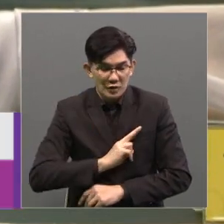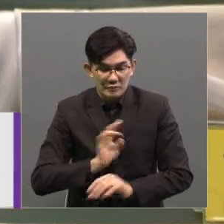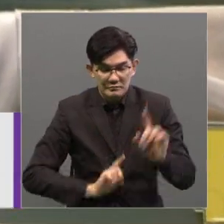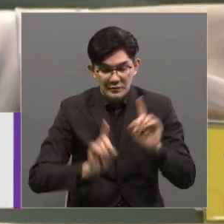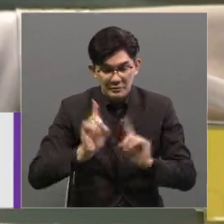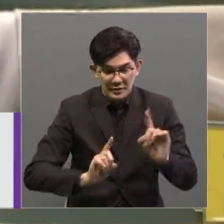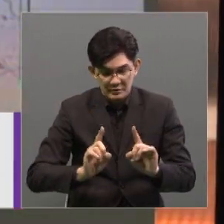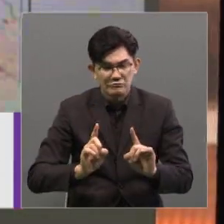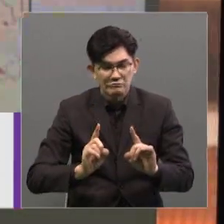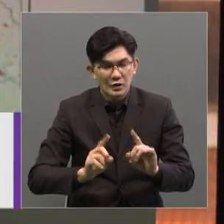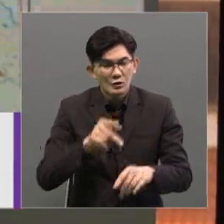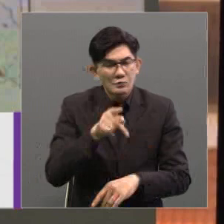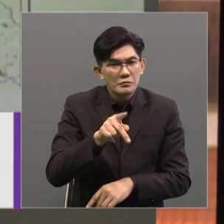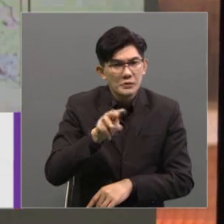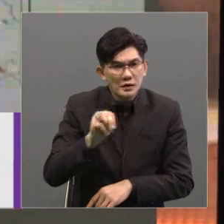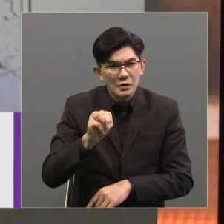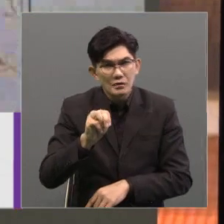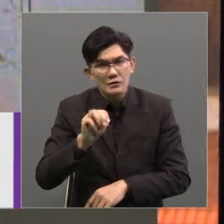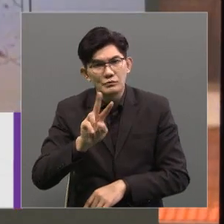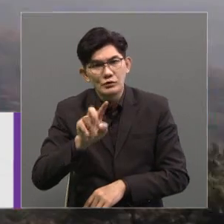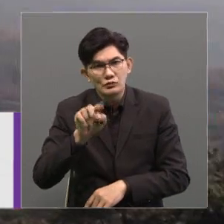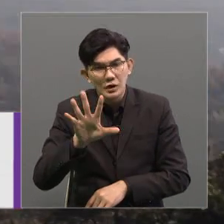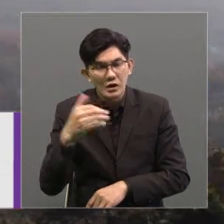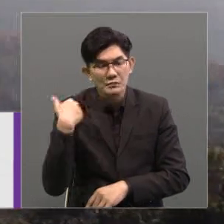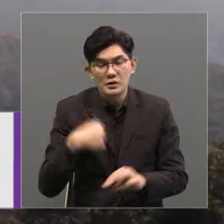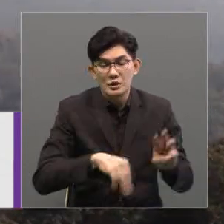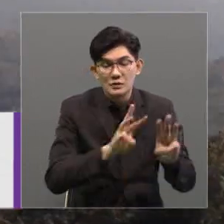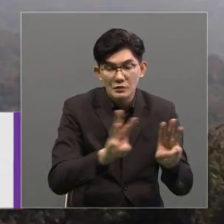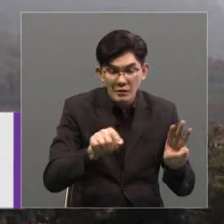PM 2.5 นะครับผ่านทางลิงก์นะครับก็คือเป็น